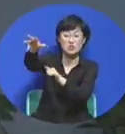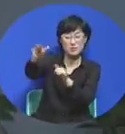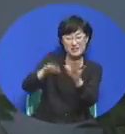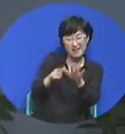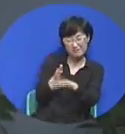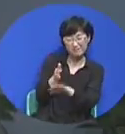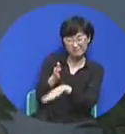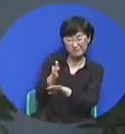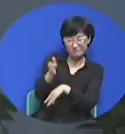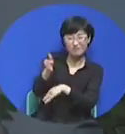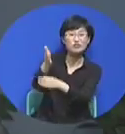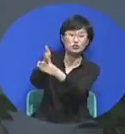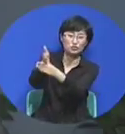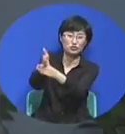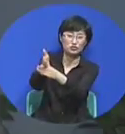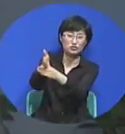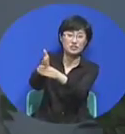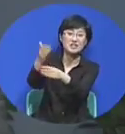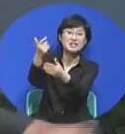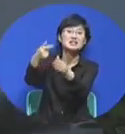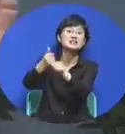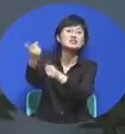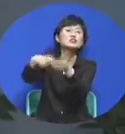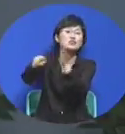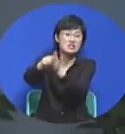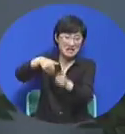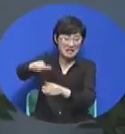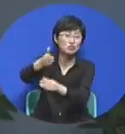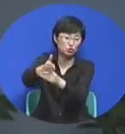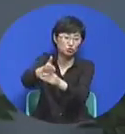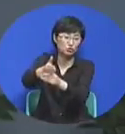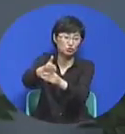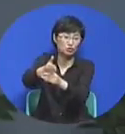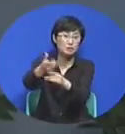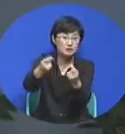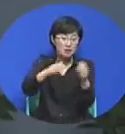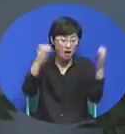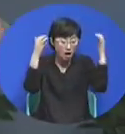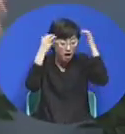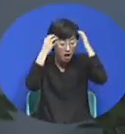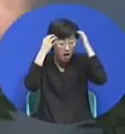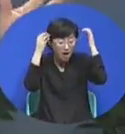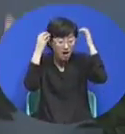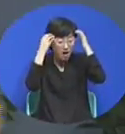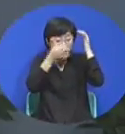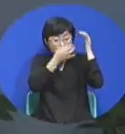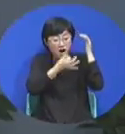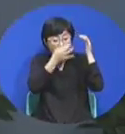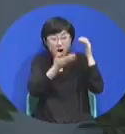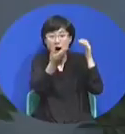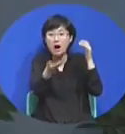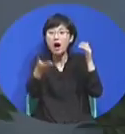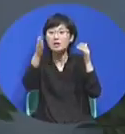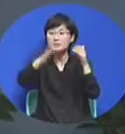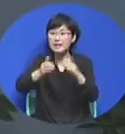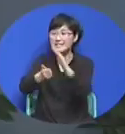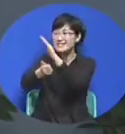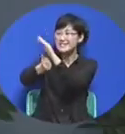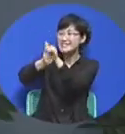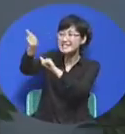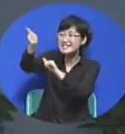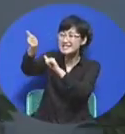되는 겁니다. You need to confirm that and you must know that. 아무리 고통이 와도 승리를 향해 가고 있는 중에 있고 아무리